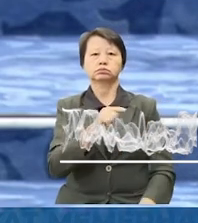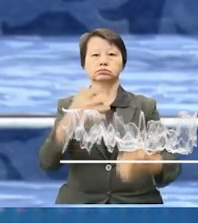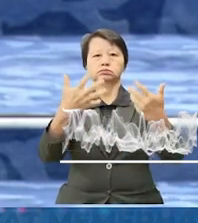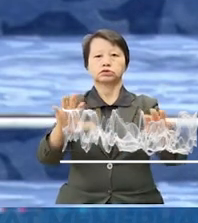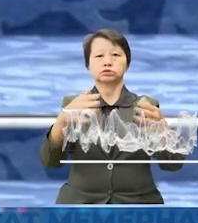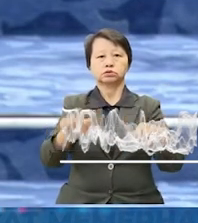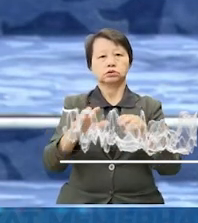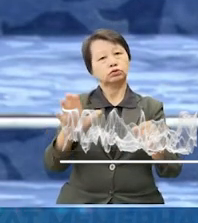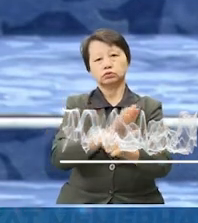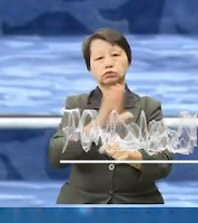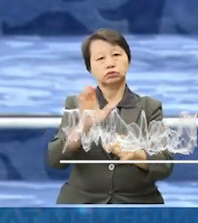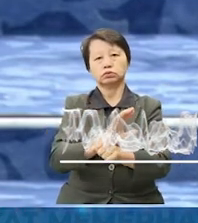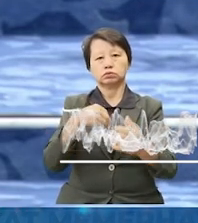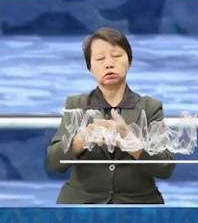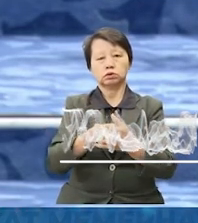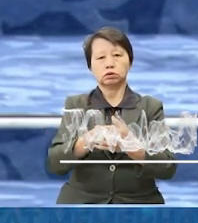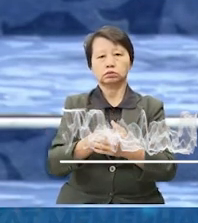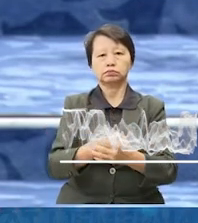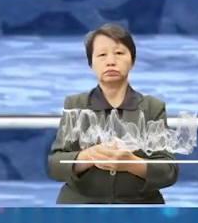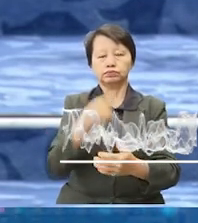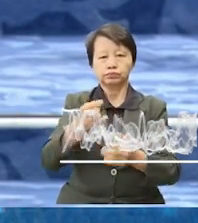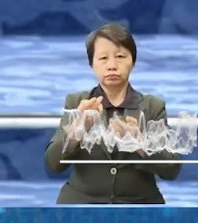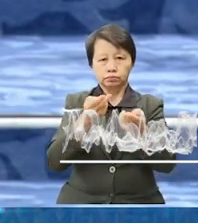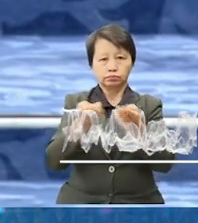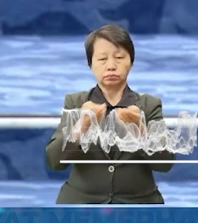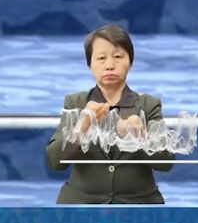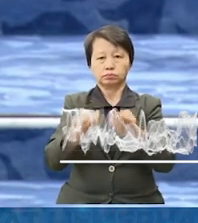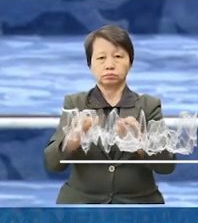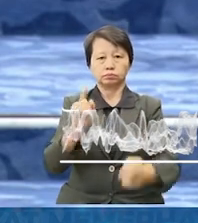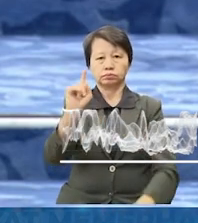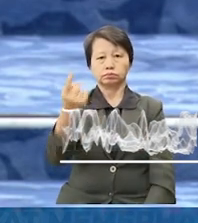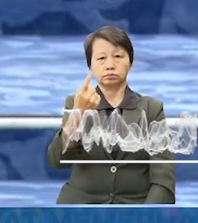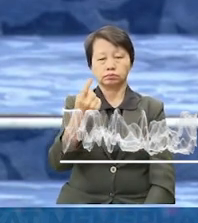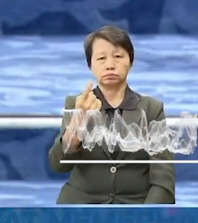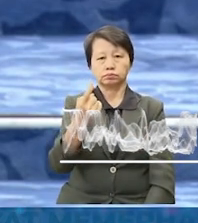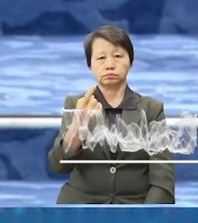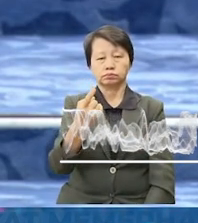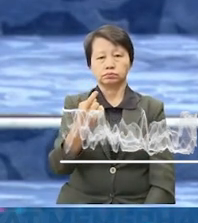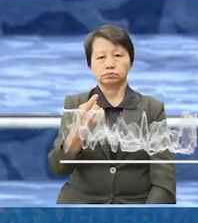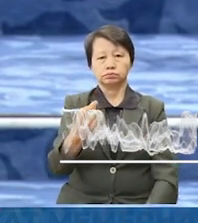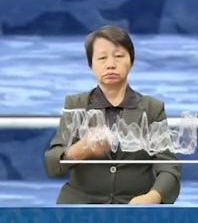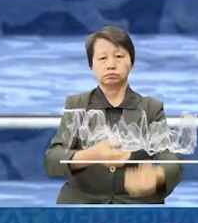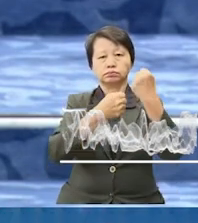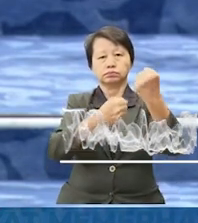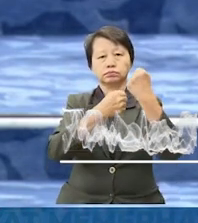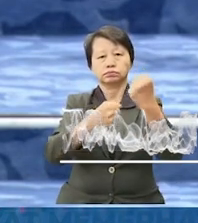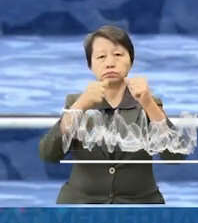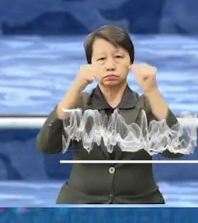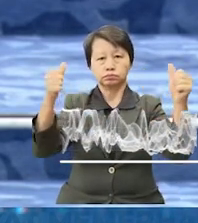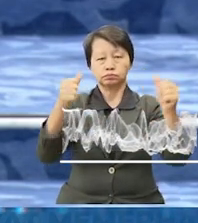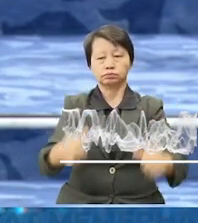sudah memadai dalam perkara menguruskan sesuatu perjalanan perhimpunan awam. Terima